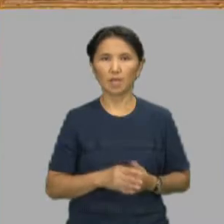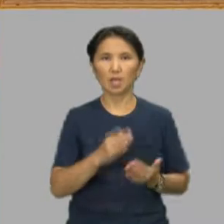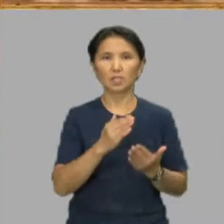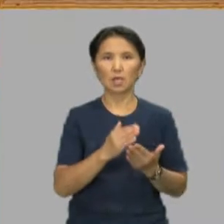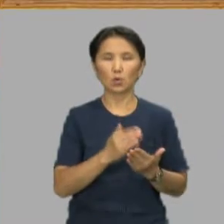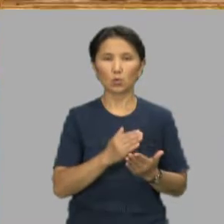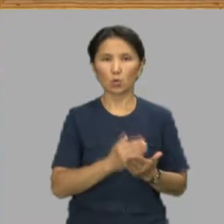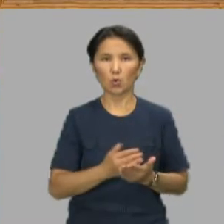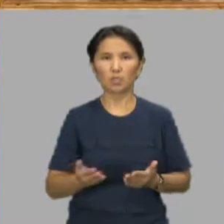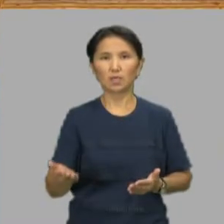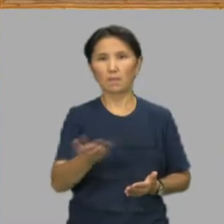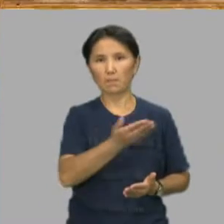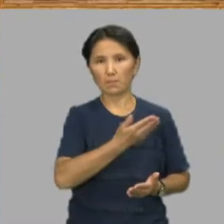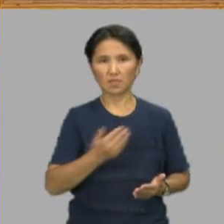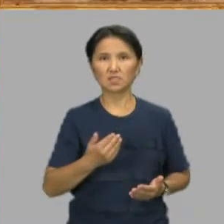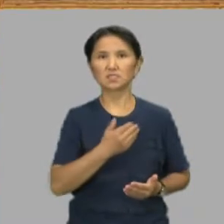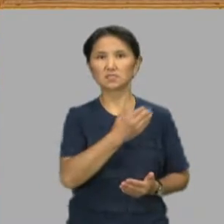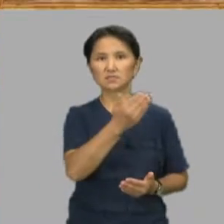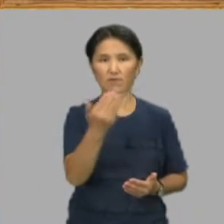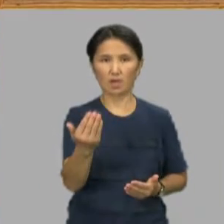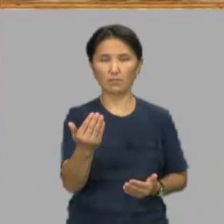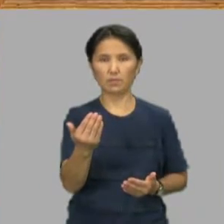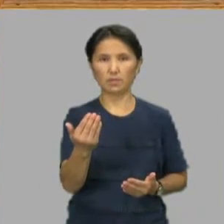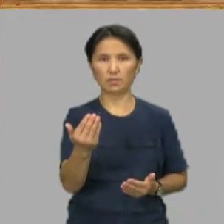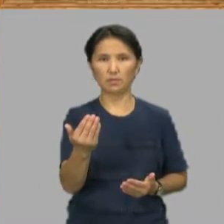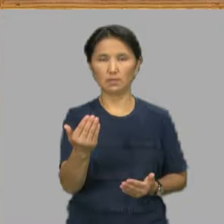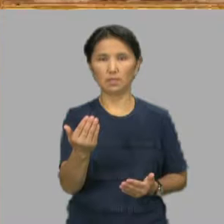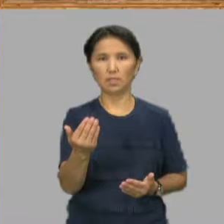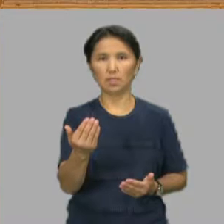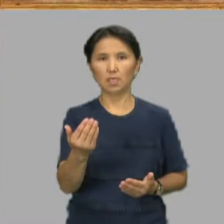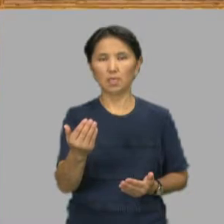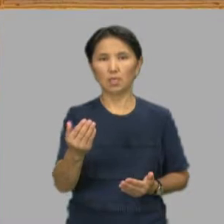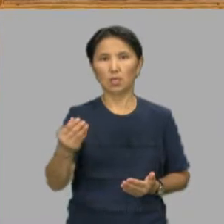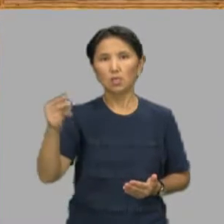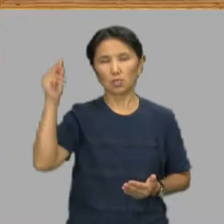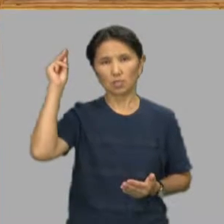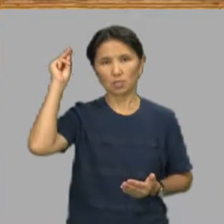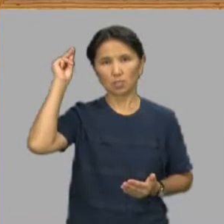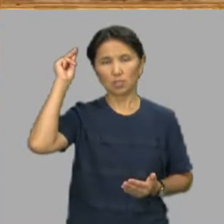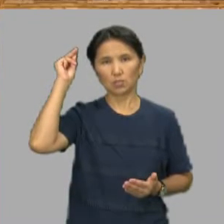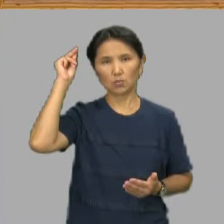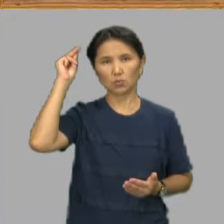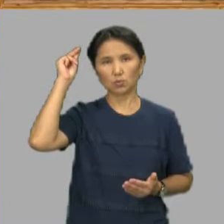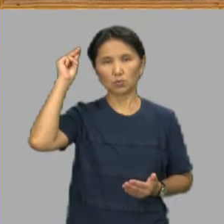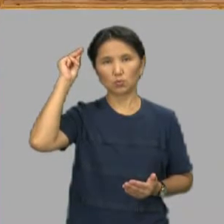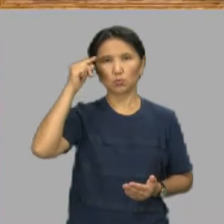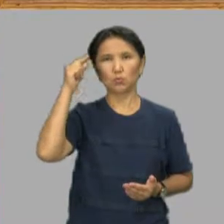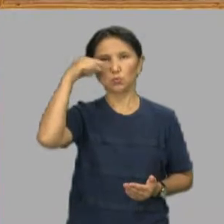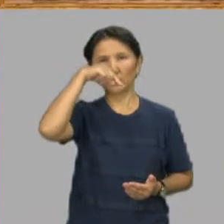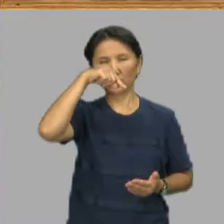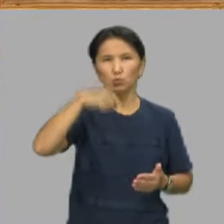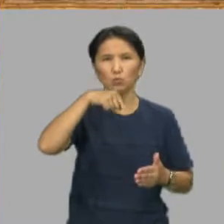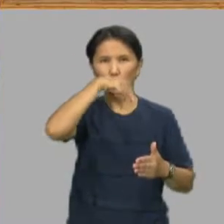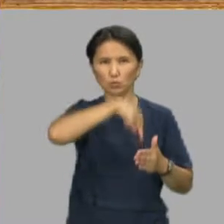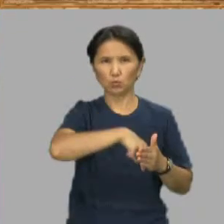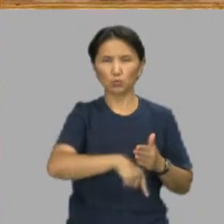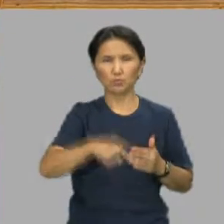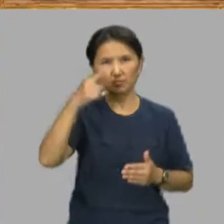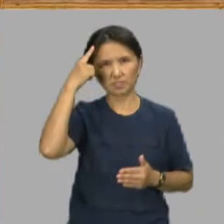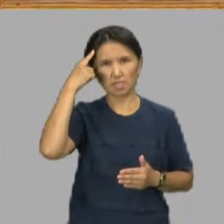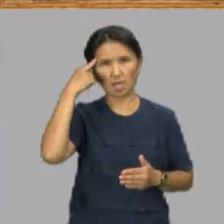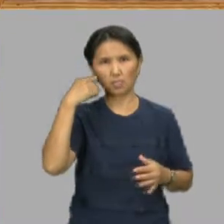На уроке мы с вами углубим знания о связях